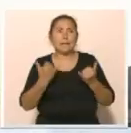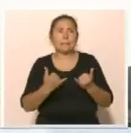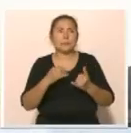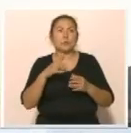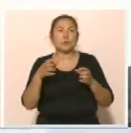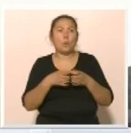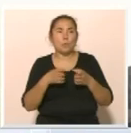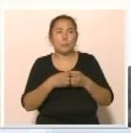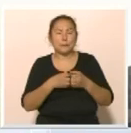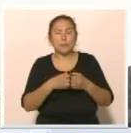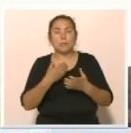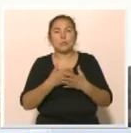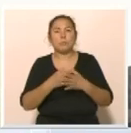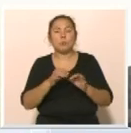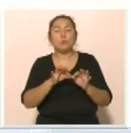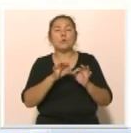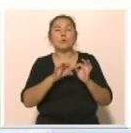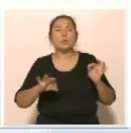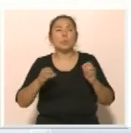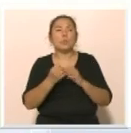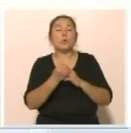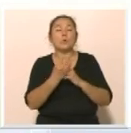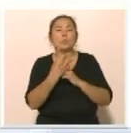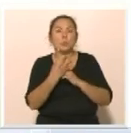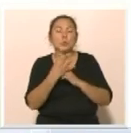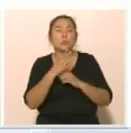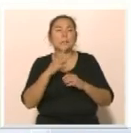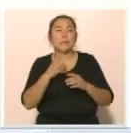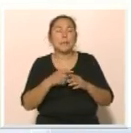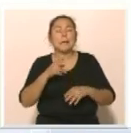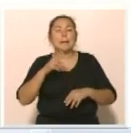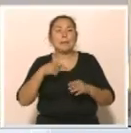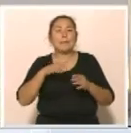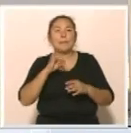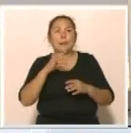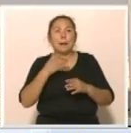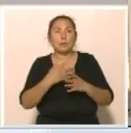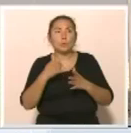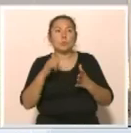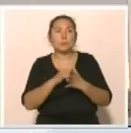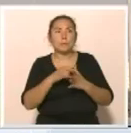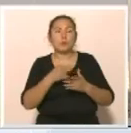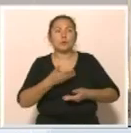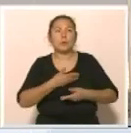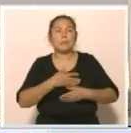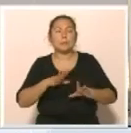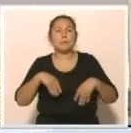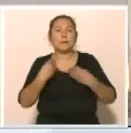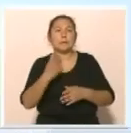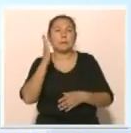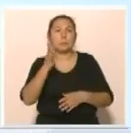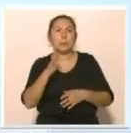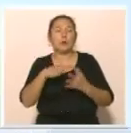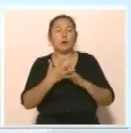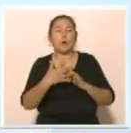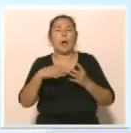желиси жүргүзүлген. Жалпы узундугу 14 шакырым. Инфрақұрылым жақсарған соң бұл жер үй кезегінде тұрғандарға берілет, дейді